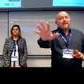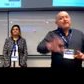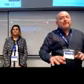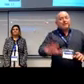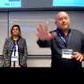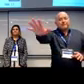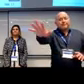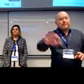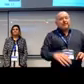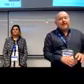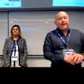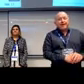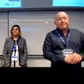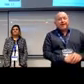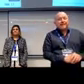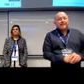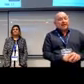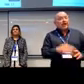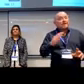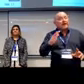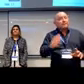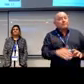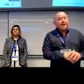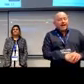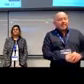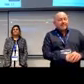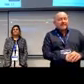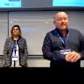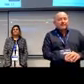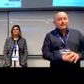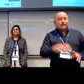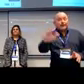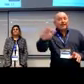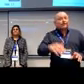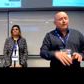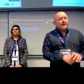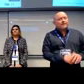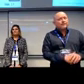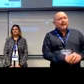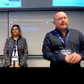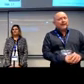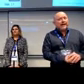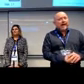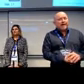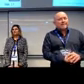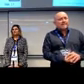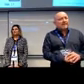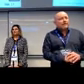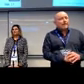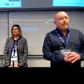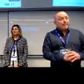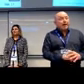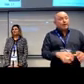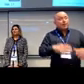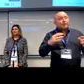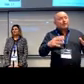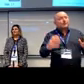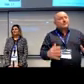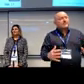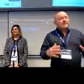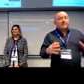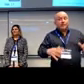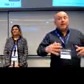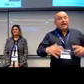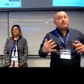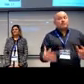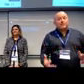j'avoue que j'ai été un peu paniqué là, quand j'ai vu quand j'ai entendu la présentation de notre collègue de Nantes ce matin en disant que il y a beaucoup de